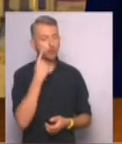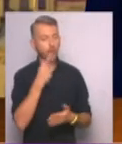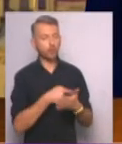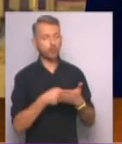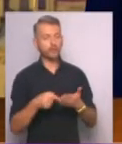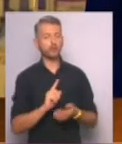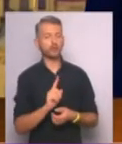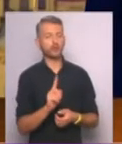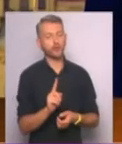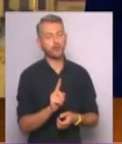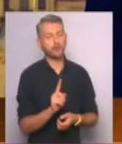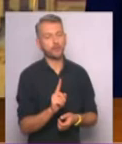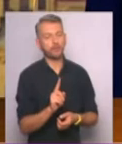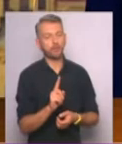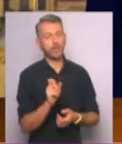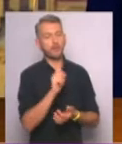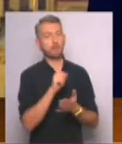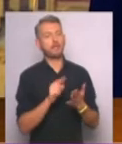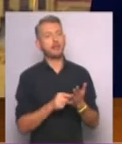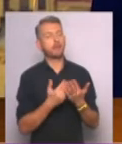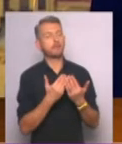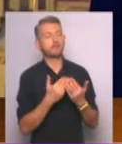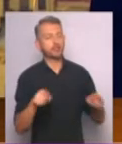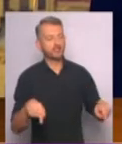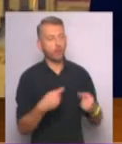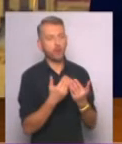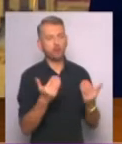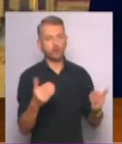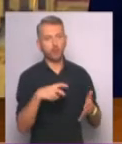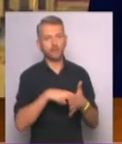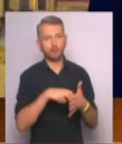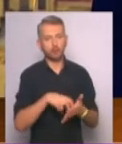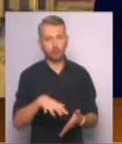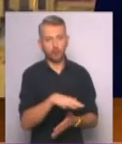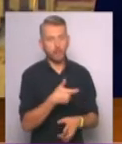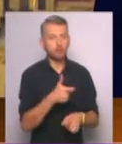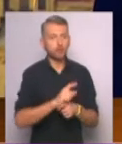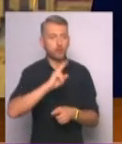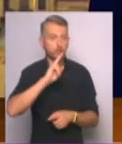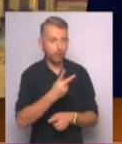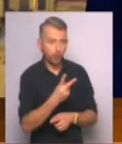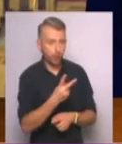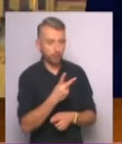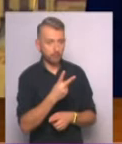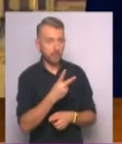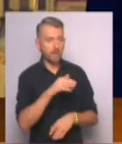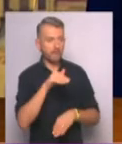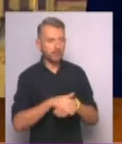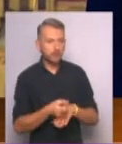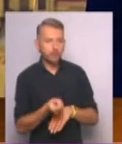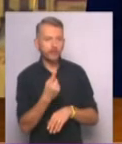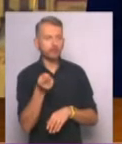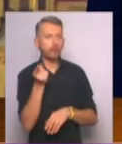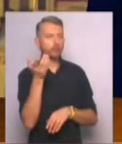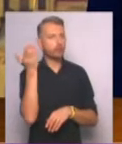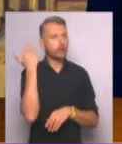що питання музею, створення музею на Поштовій, йому вже більше 2 років, і фактично воно виникло ще тоді, коли